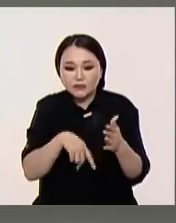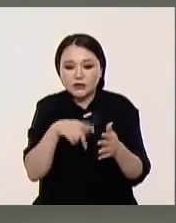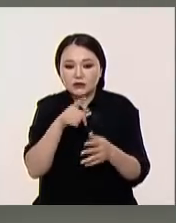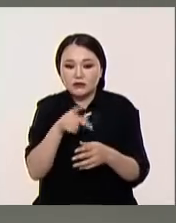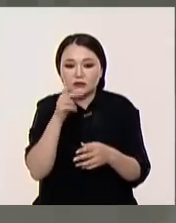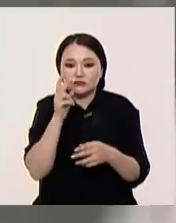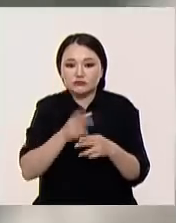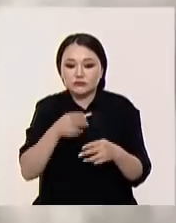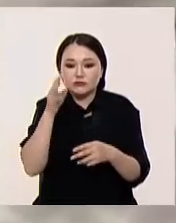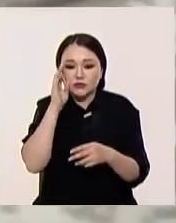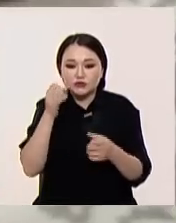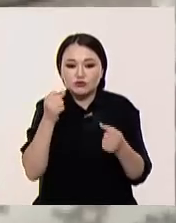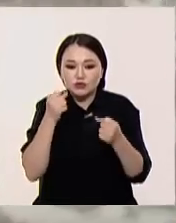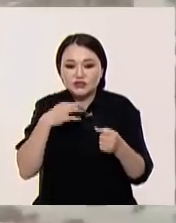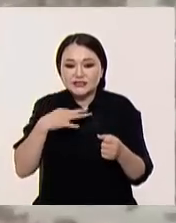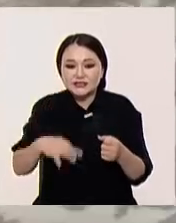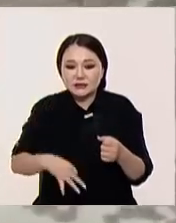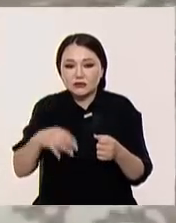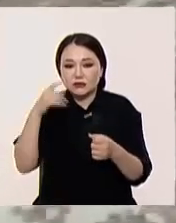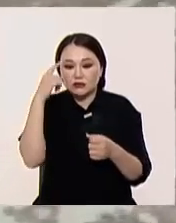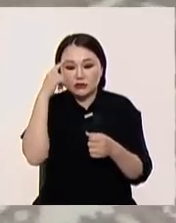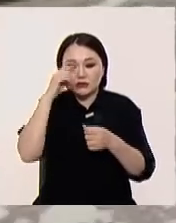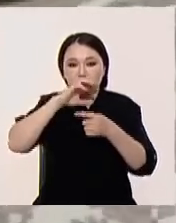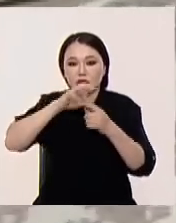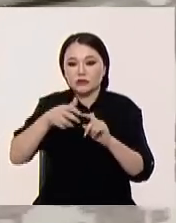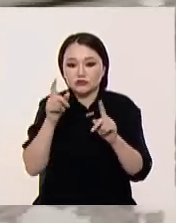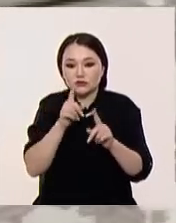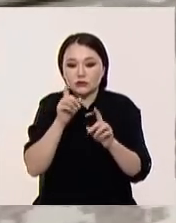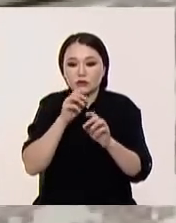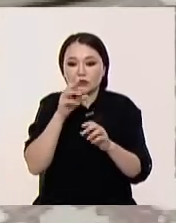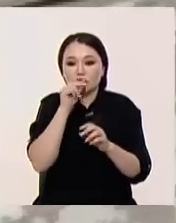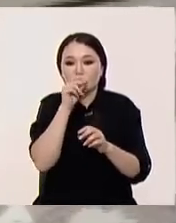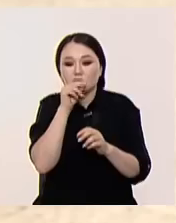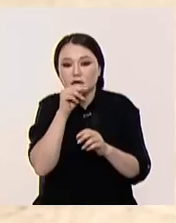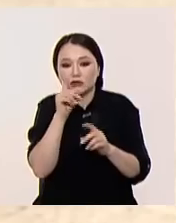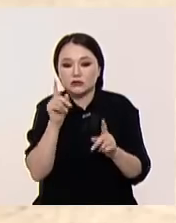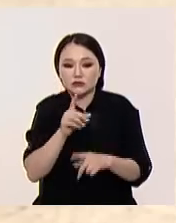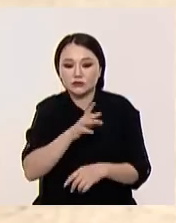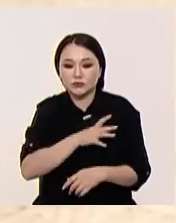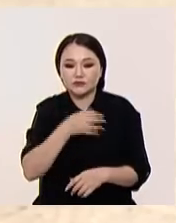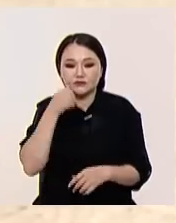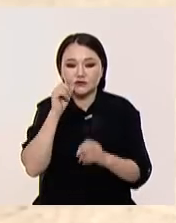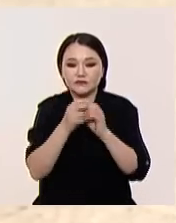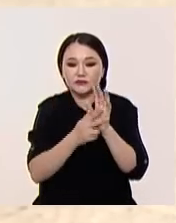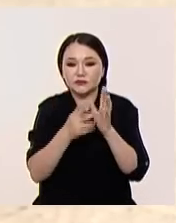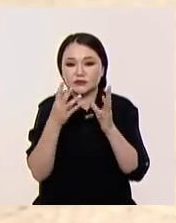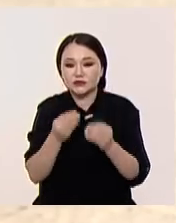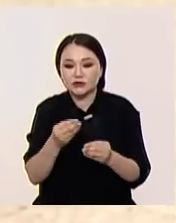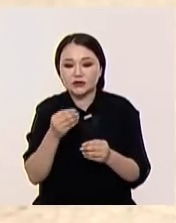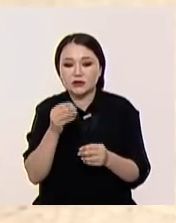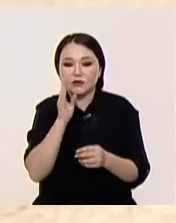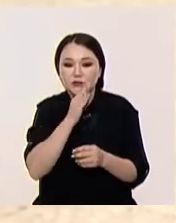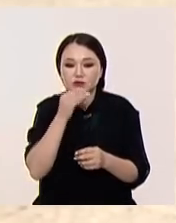тепсе темір үзетін спортшы баласы ақыл есінен адасып әр нәрсе сандырақтап сөйлеген. Кеше 18 күн қалар айтып отыр.